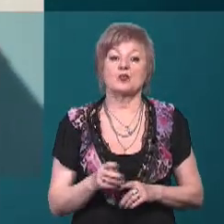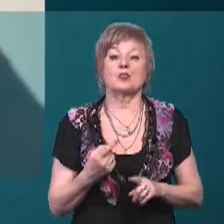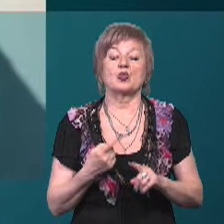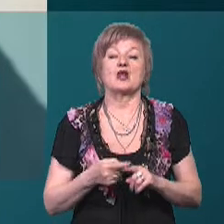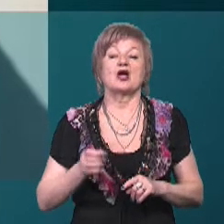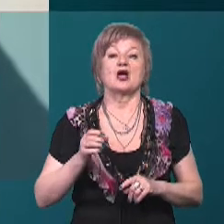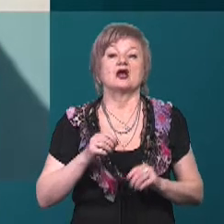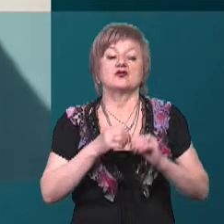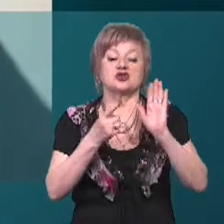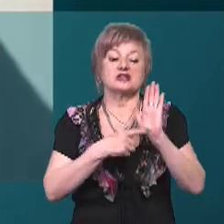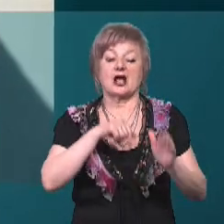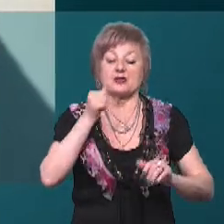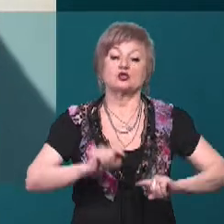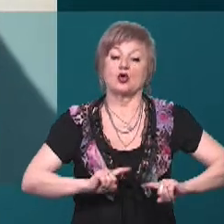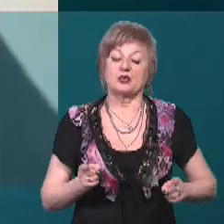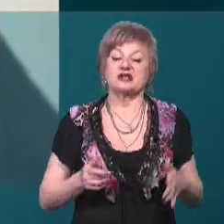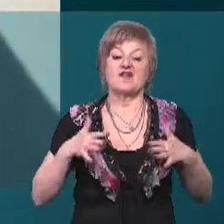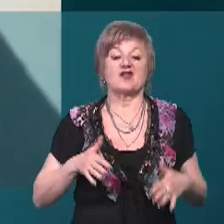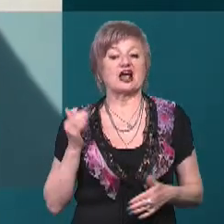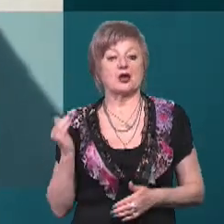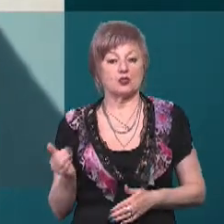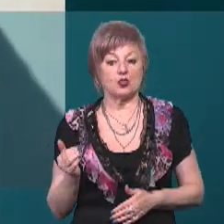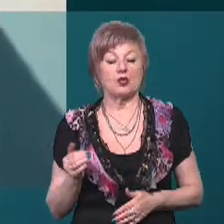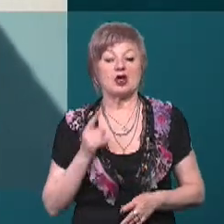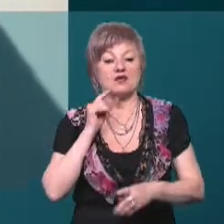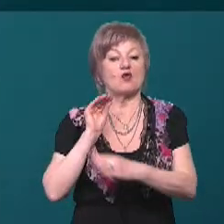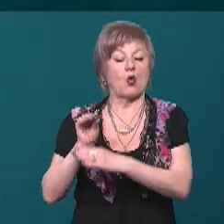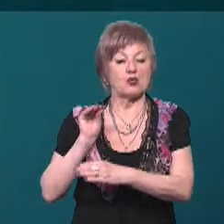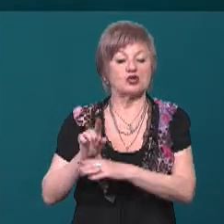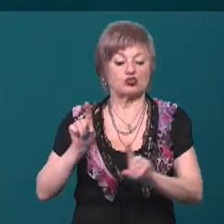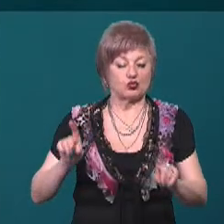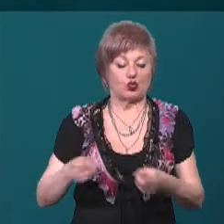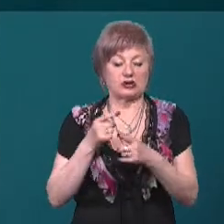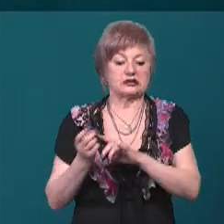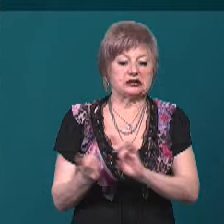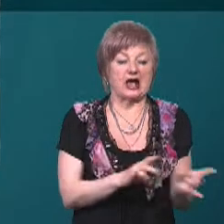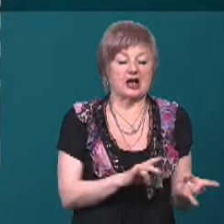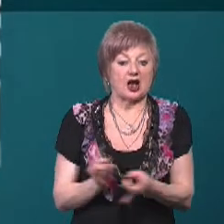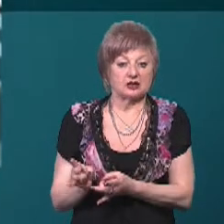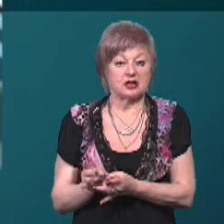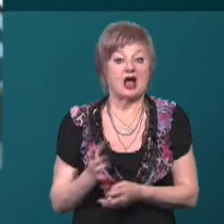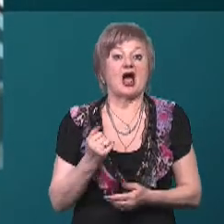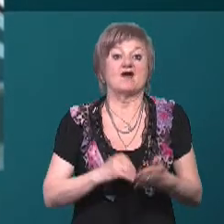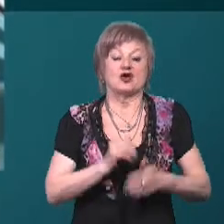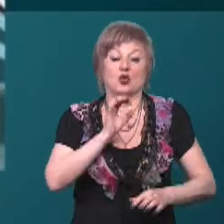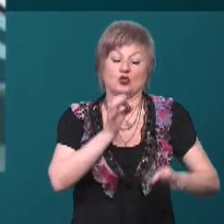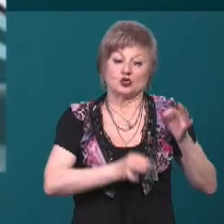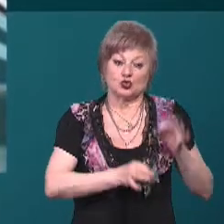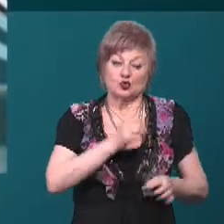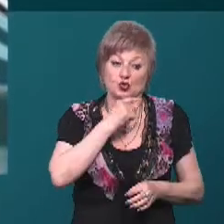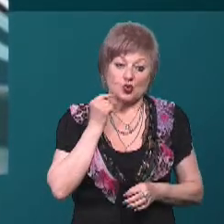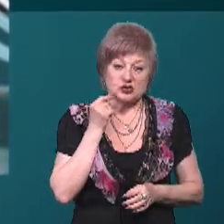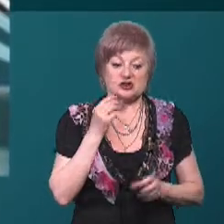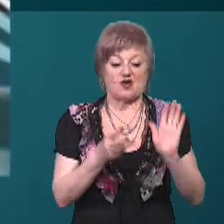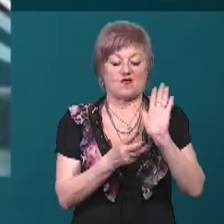7 серпня 2016 року в Криму. ФСБ Росії звинуватило його в організації терактів, а у Верховному суді Росії засудили до 8 років